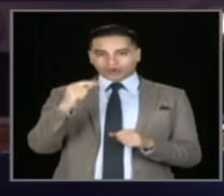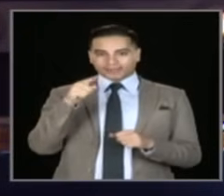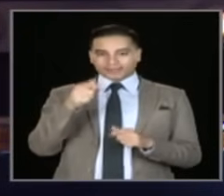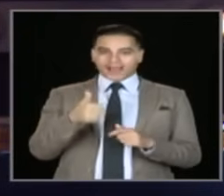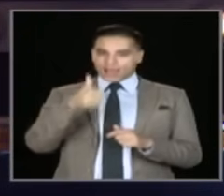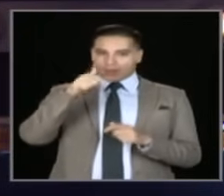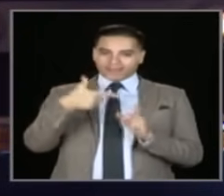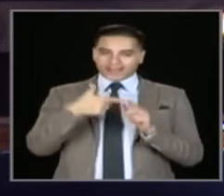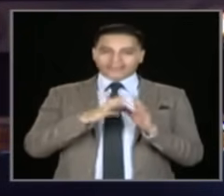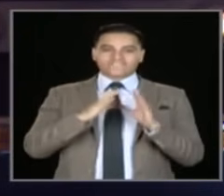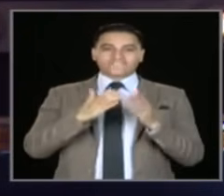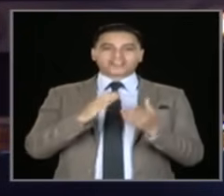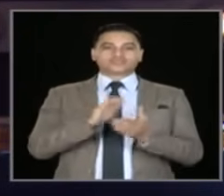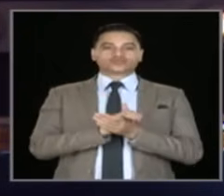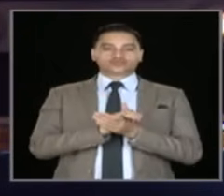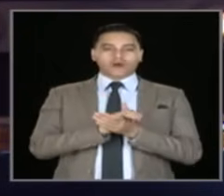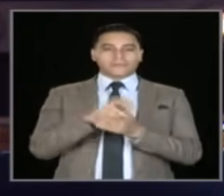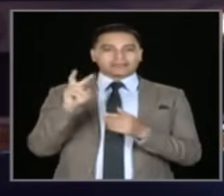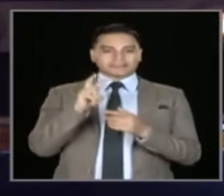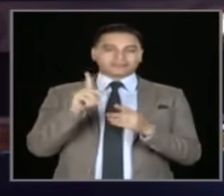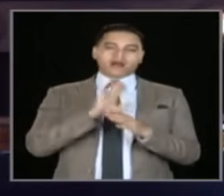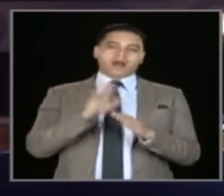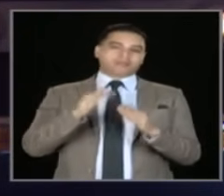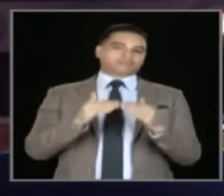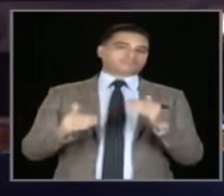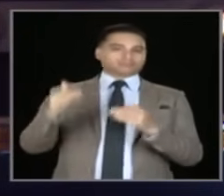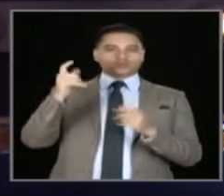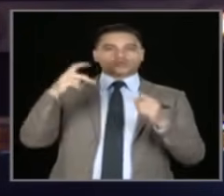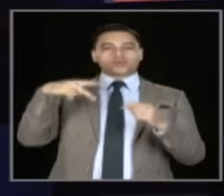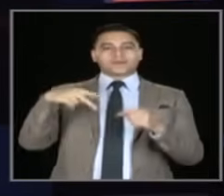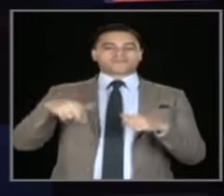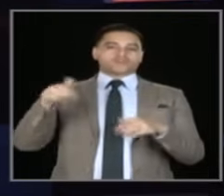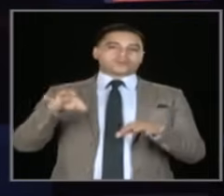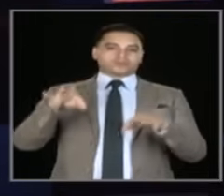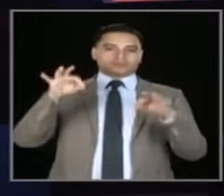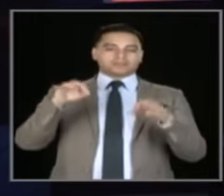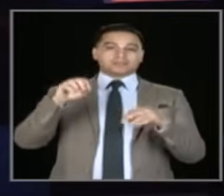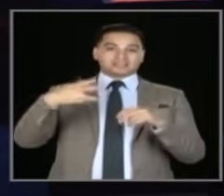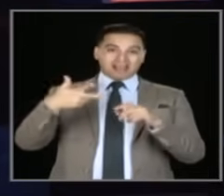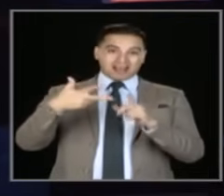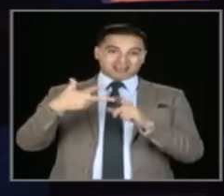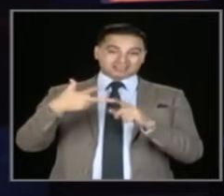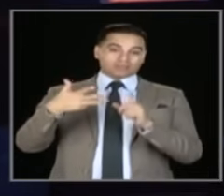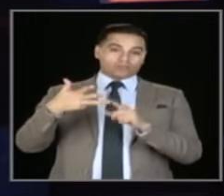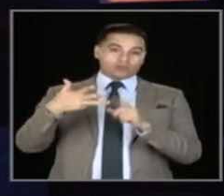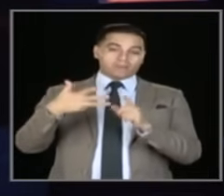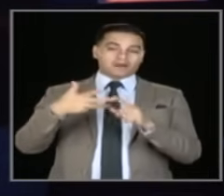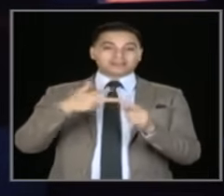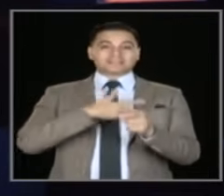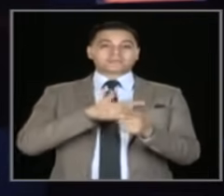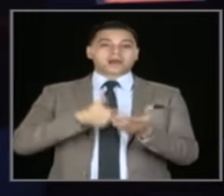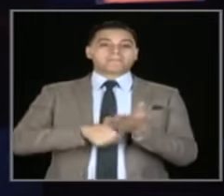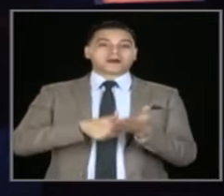فريق الصحبجية، وهما الاثنين اتأهلوا لدور الثمانية، في المركز الثالث فريق البصمة، وفي المركز